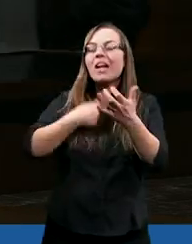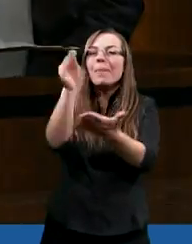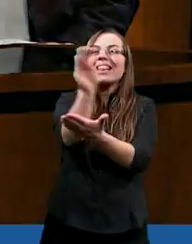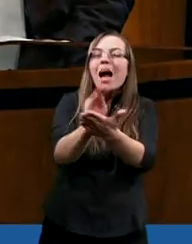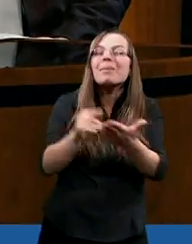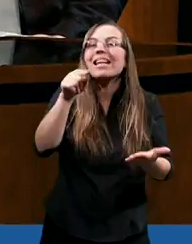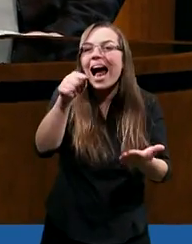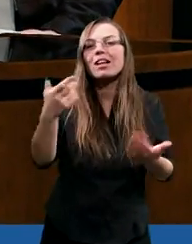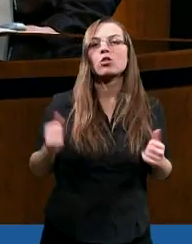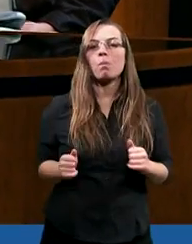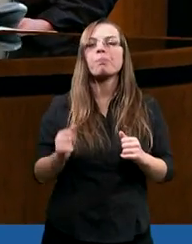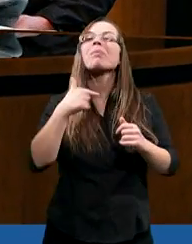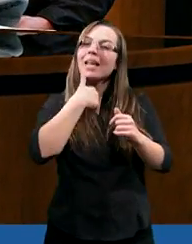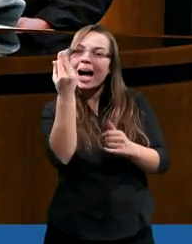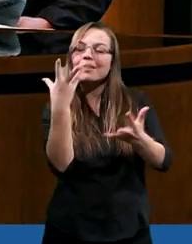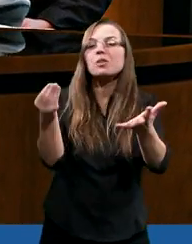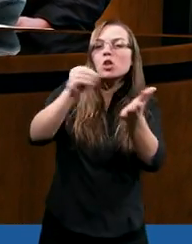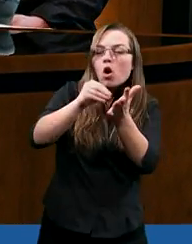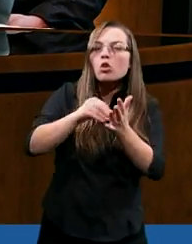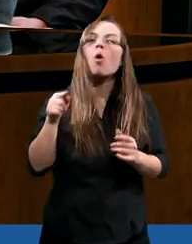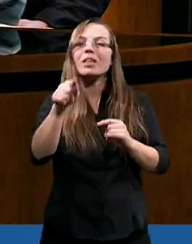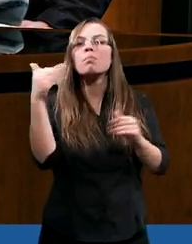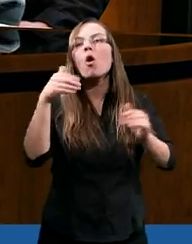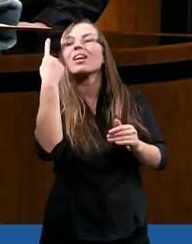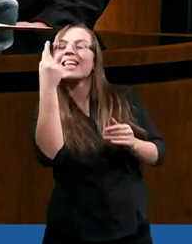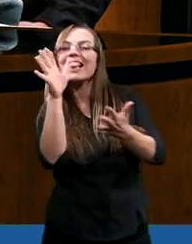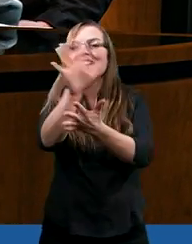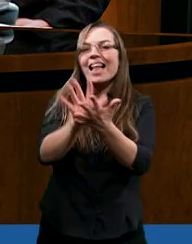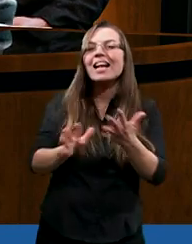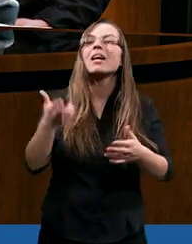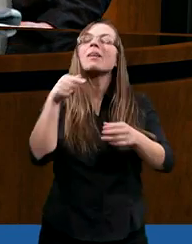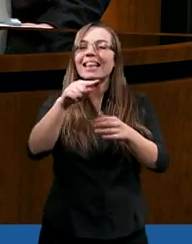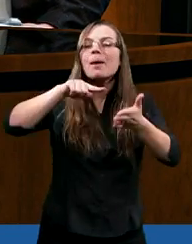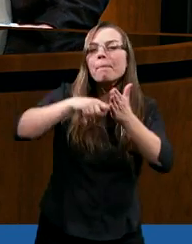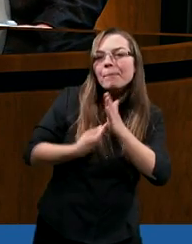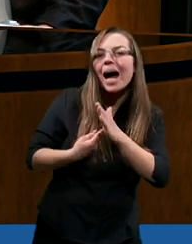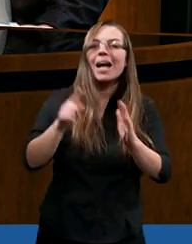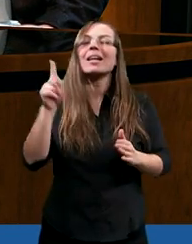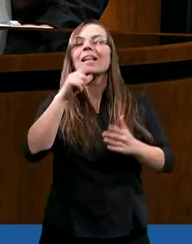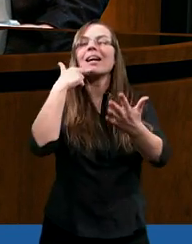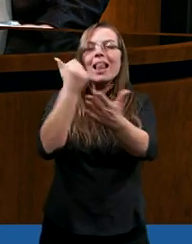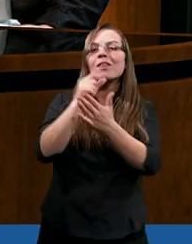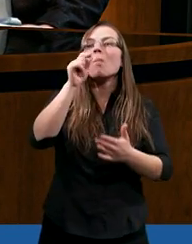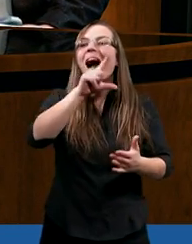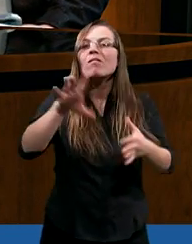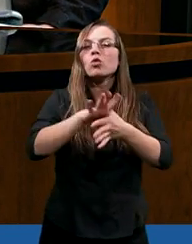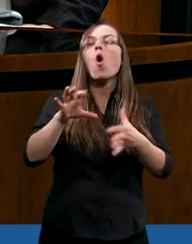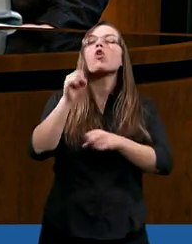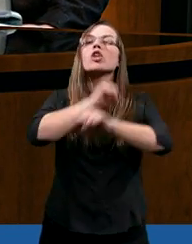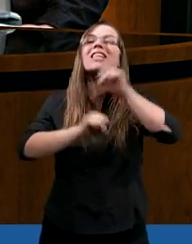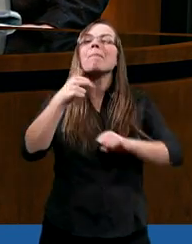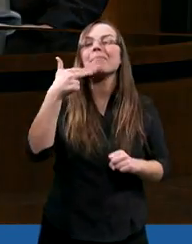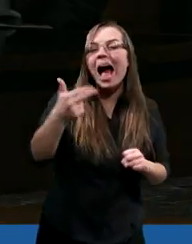rzeczy. To jeszcze chciałam dołożyć może jeden tekst, tym razem z listu Pawła do Rzymian,